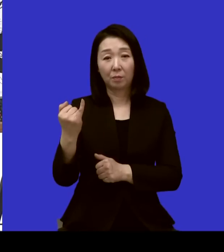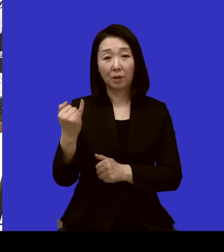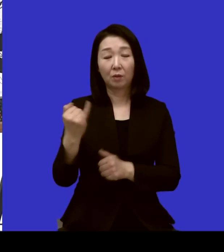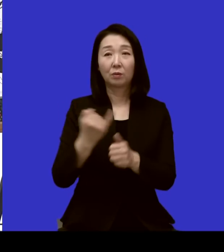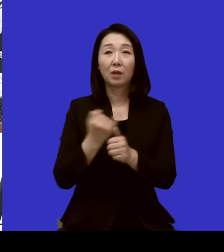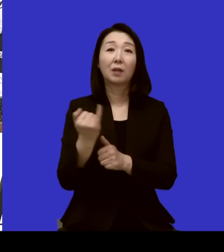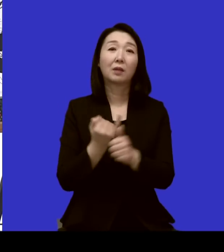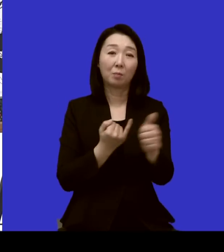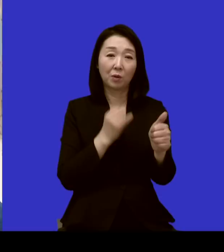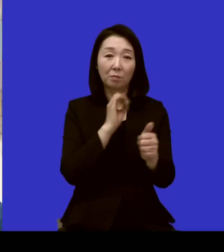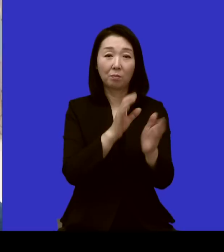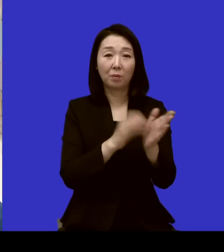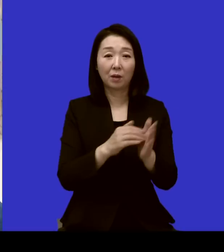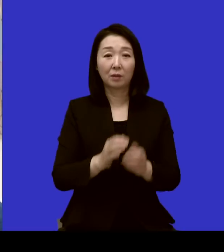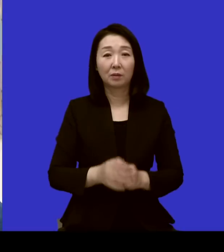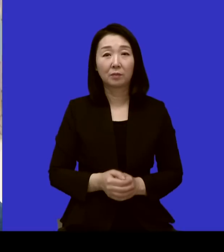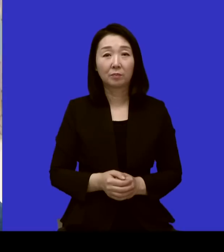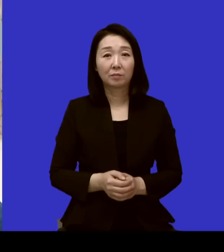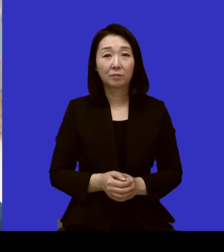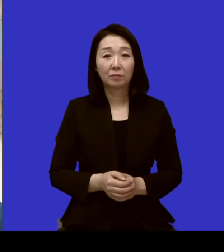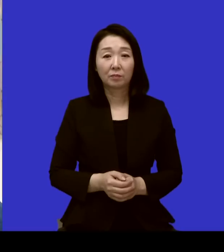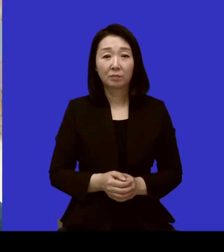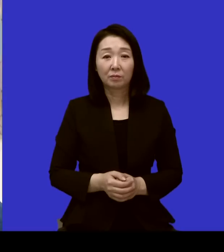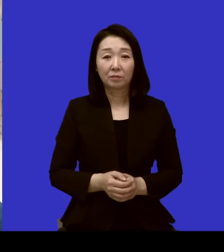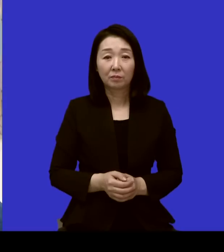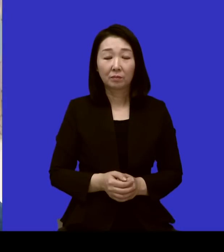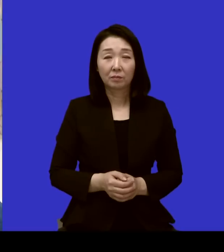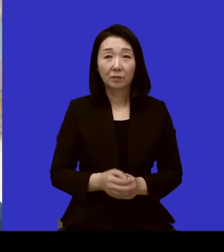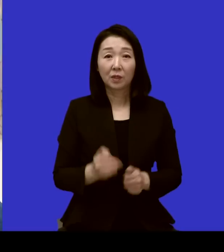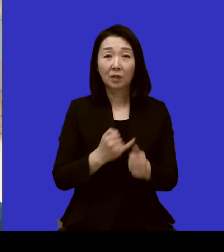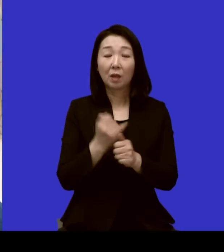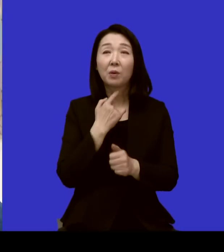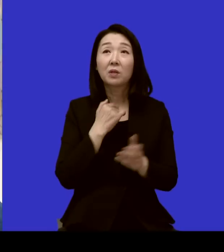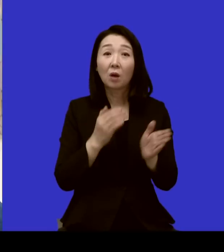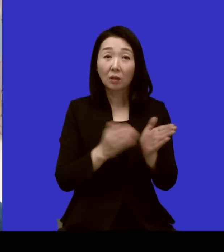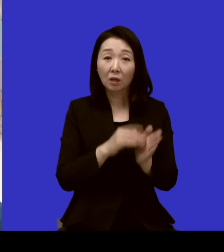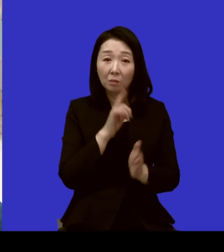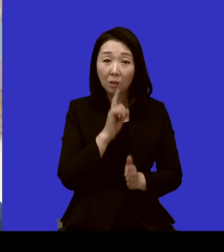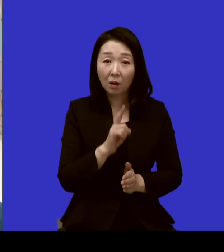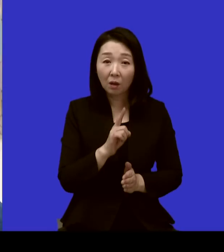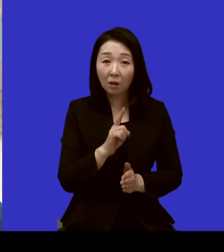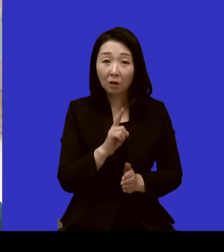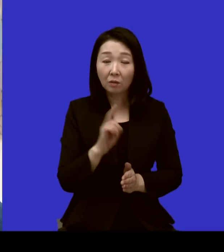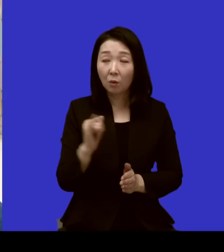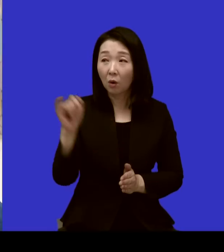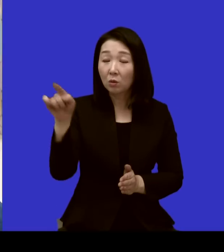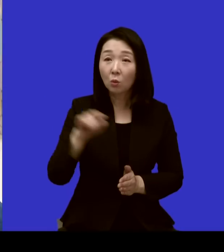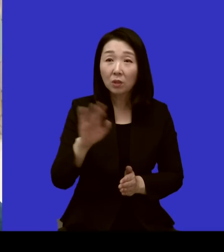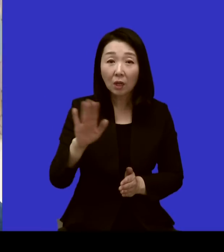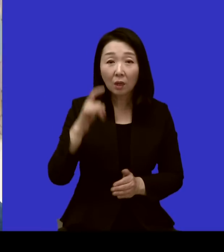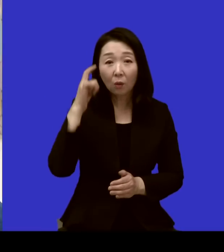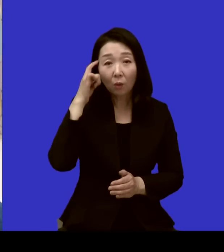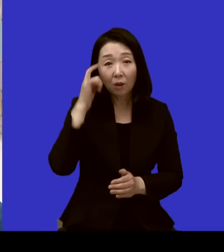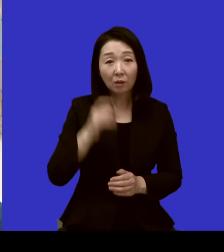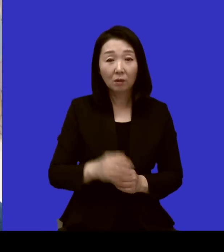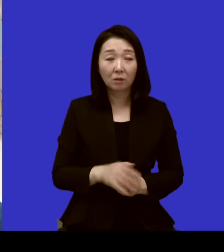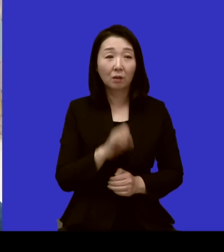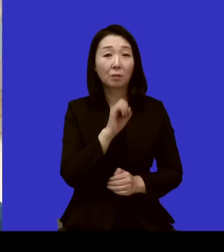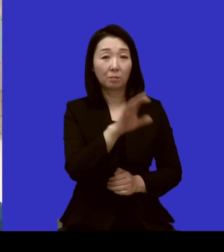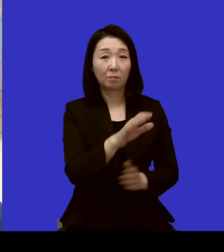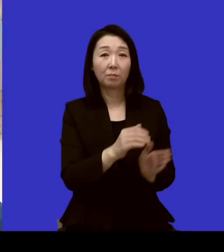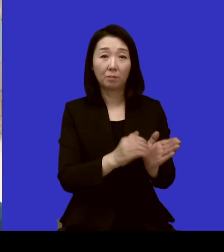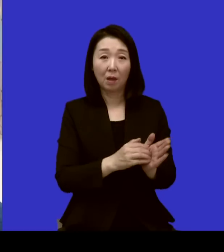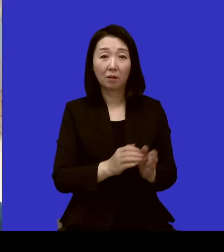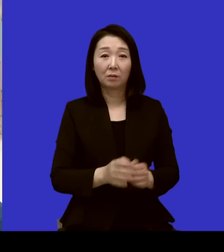아내 남편이었다. 예. 그러니까 이었다라고 하는 말이 걸렸었나 봐요. 네. 그 친구가. 그래서 근데 왜 언니는 안 와요? 그래서 제가